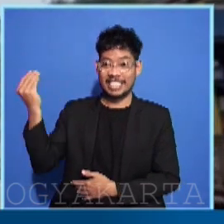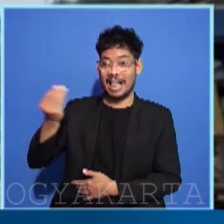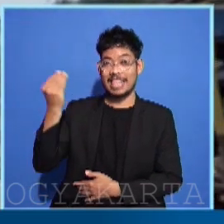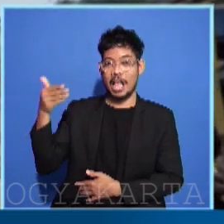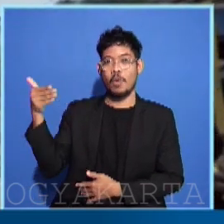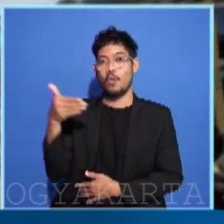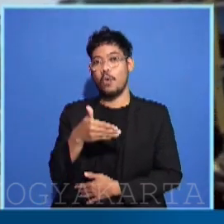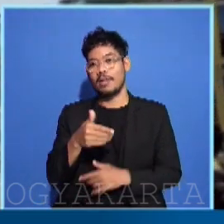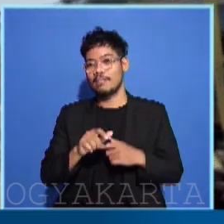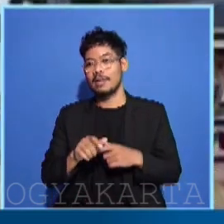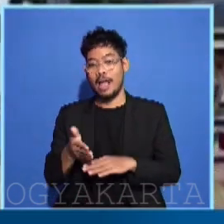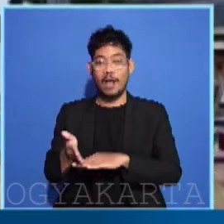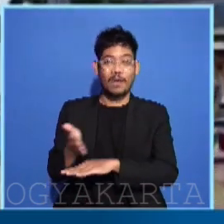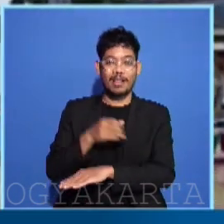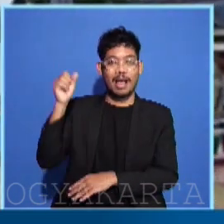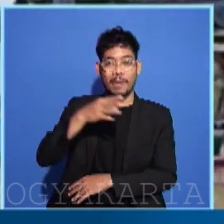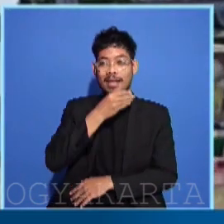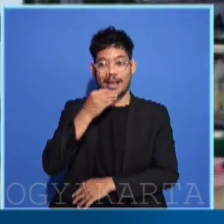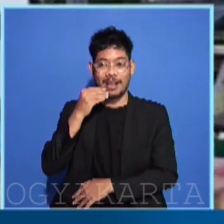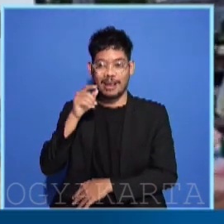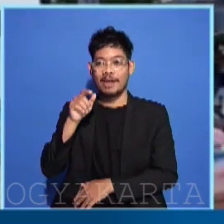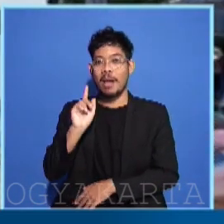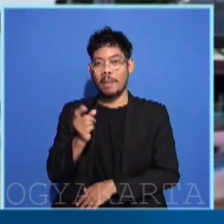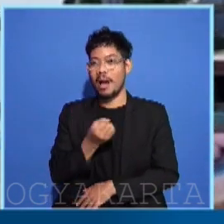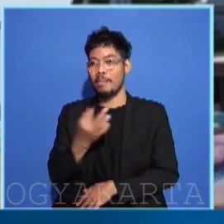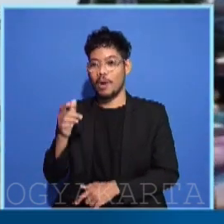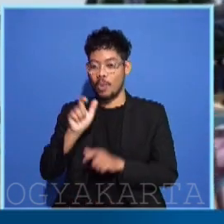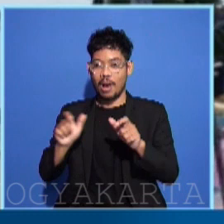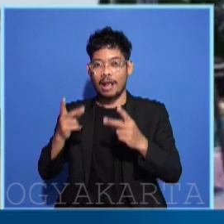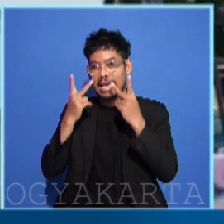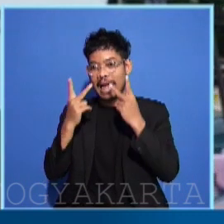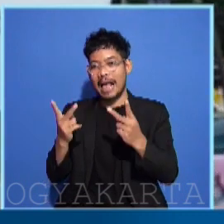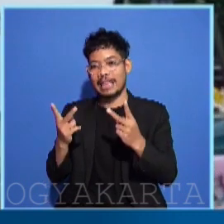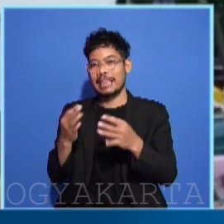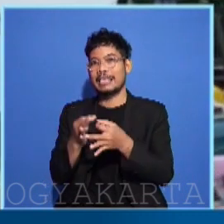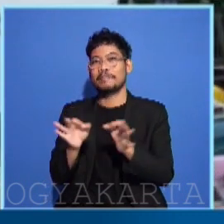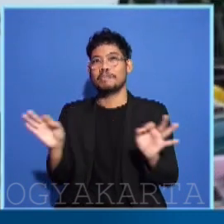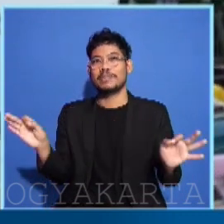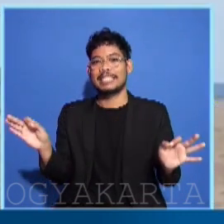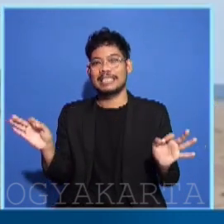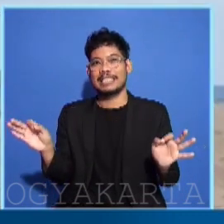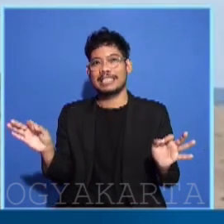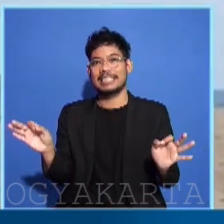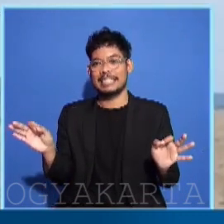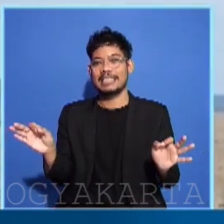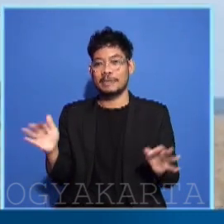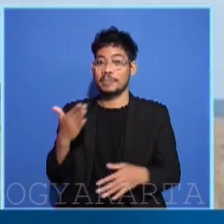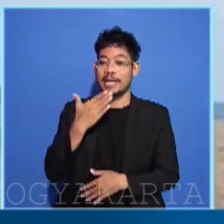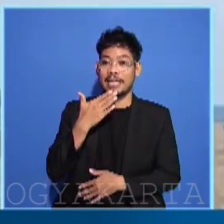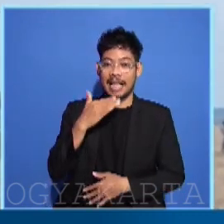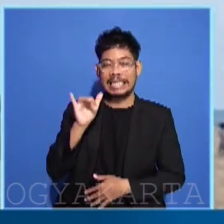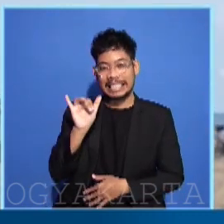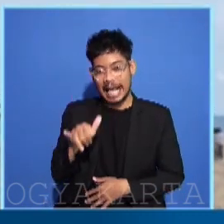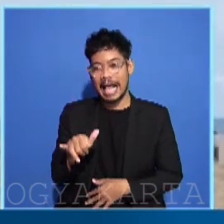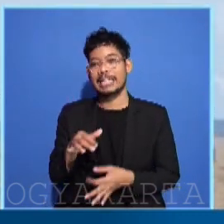Memasuki awal bulan Ramadan ini, hanya beberapa pengunjung yang nampak. Sepinya pengunjung di kawasan pantai merupakan hal biasa. Tidak